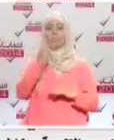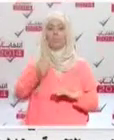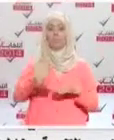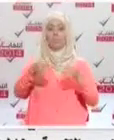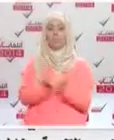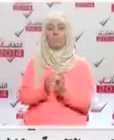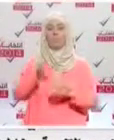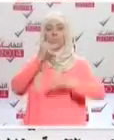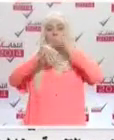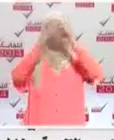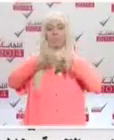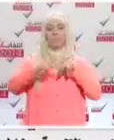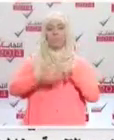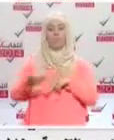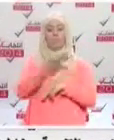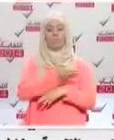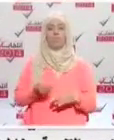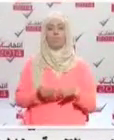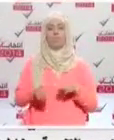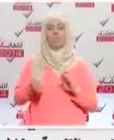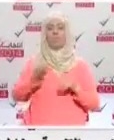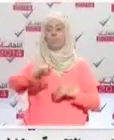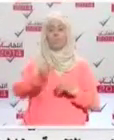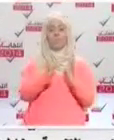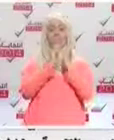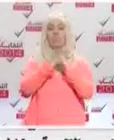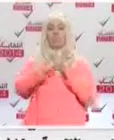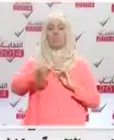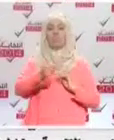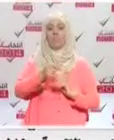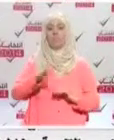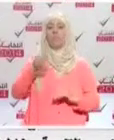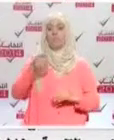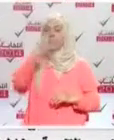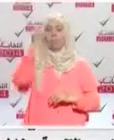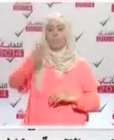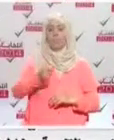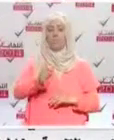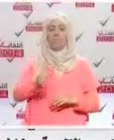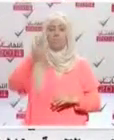اللي العبد ضعيف مرئسها، وهذه رمزها المفتاح، وإن شاء الله ربي يفتح علينا ويفتح على البلاد الكل.